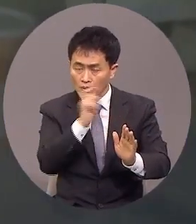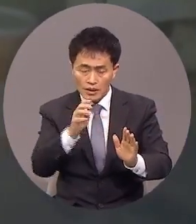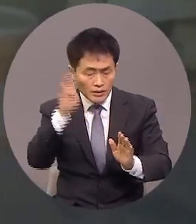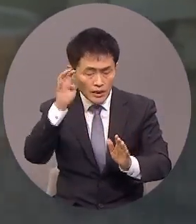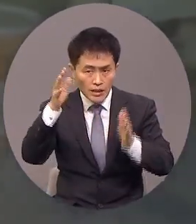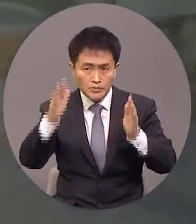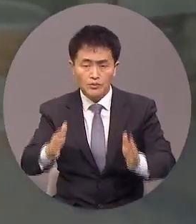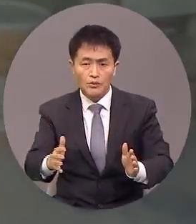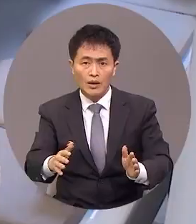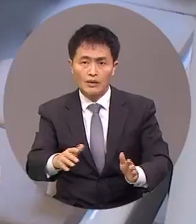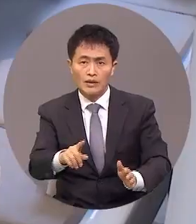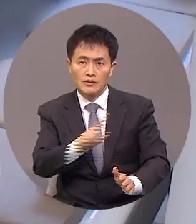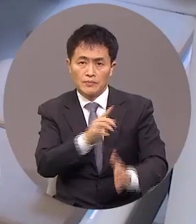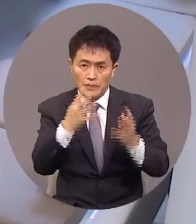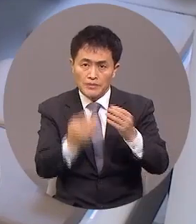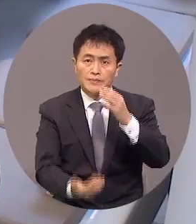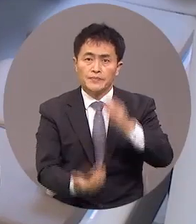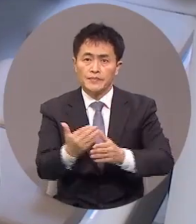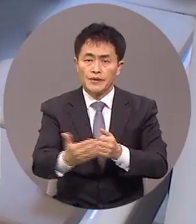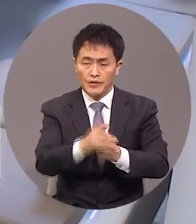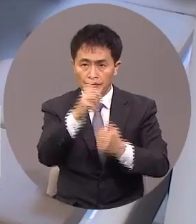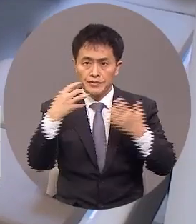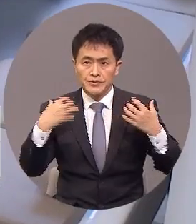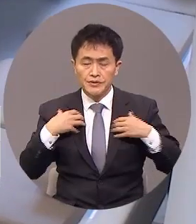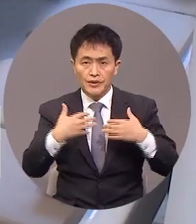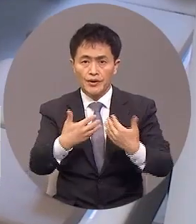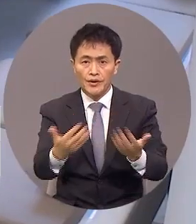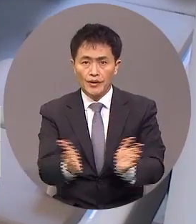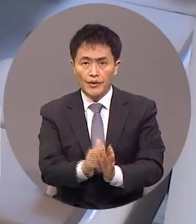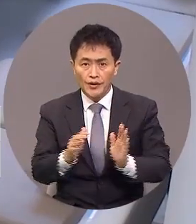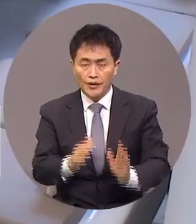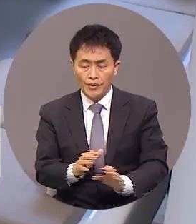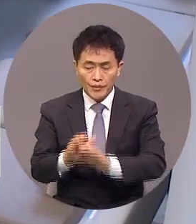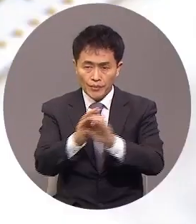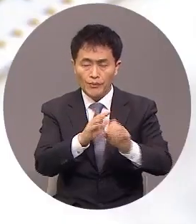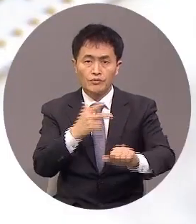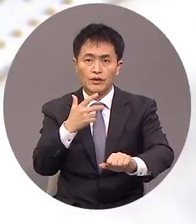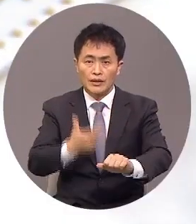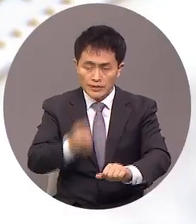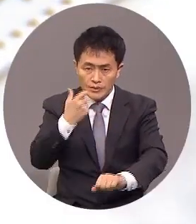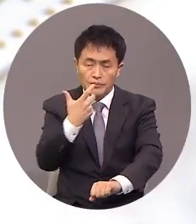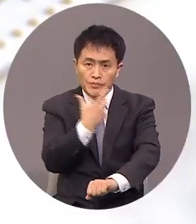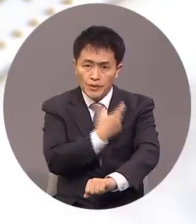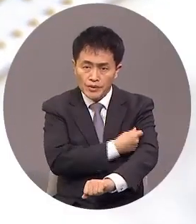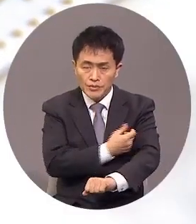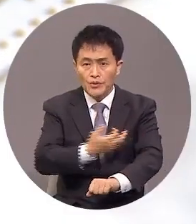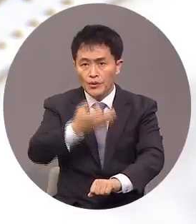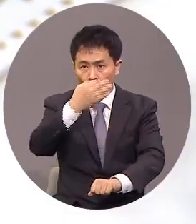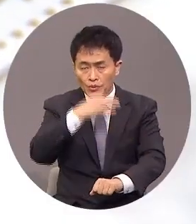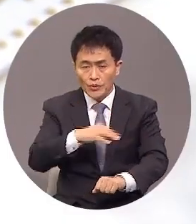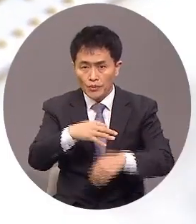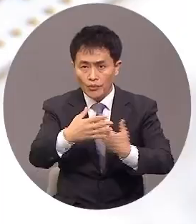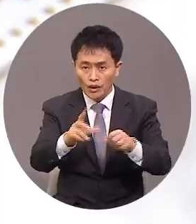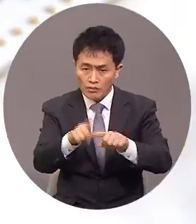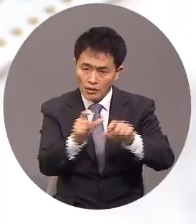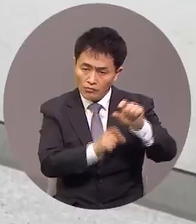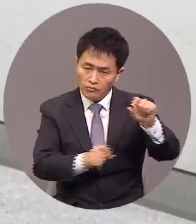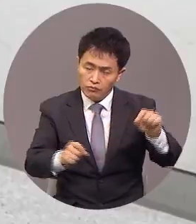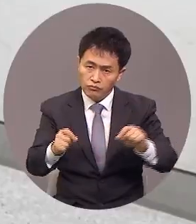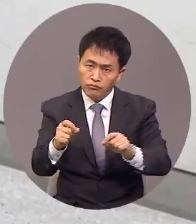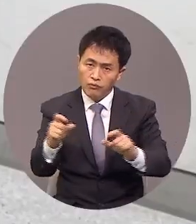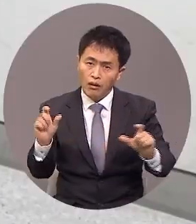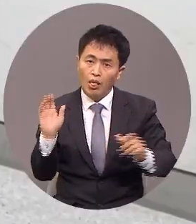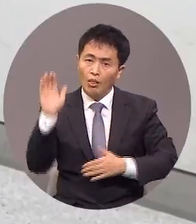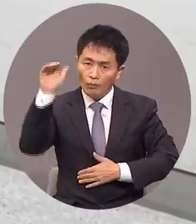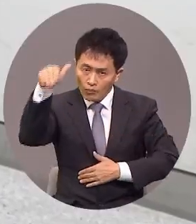동안 발생했습니다. 정부는 일찍 코로나19 백신을 맞은 사람들의 접종 효과가 시간이 지나며 떨어지는